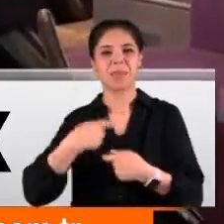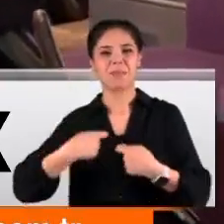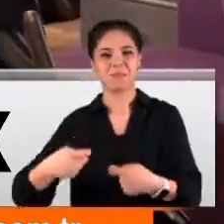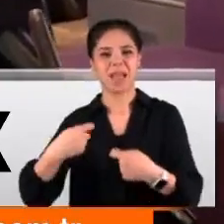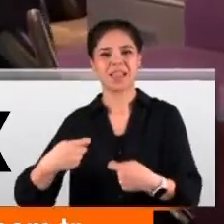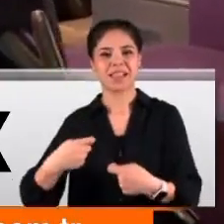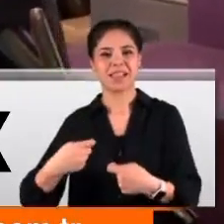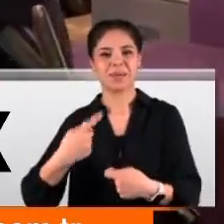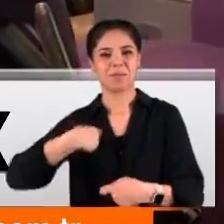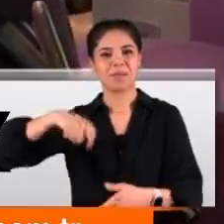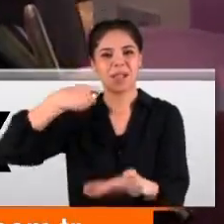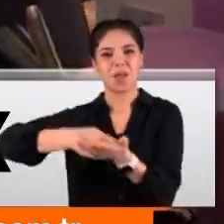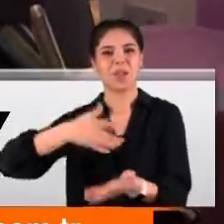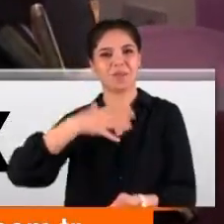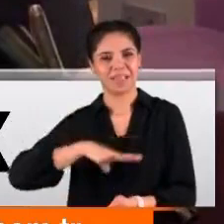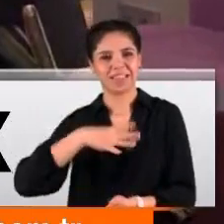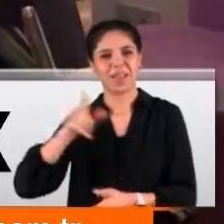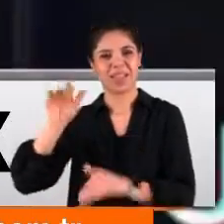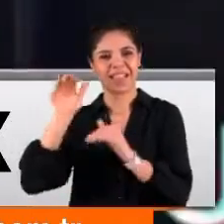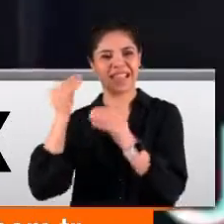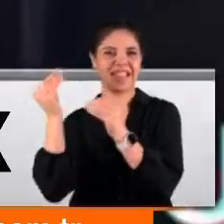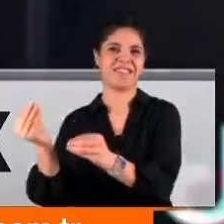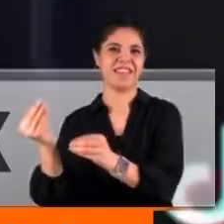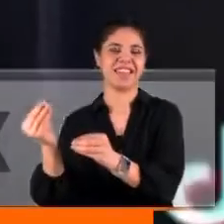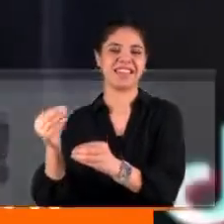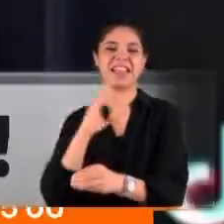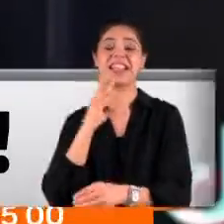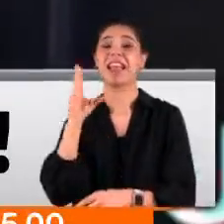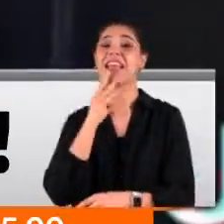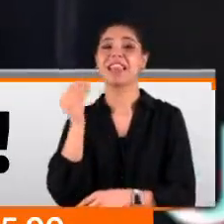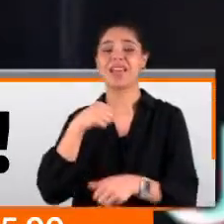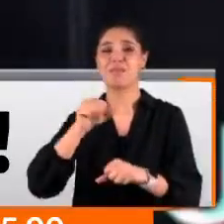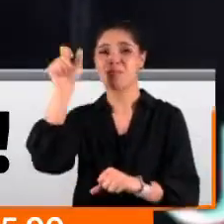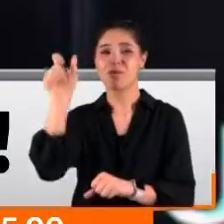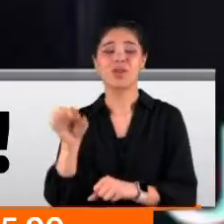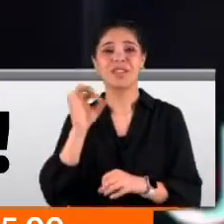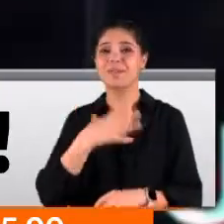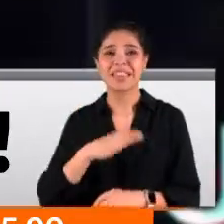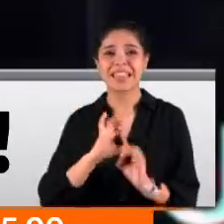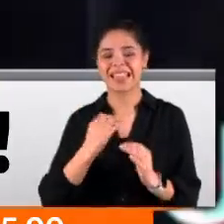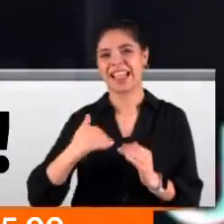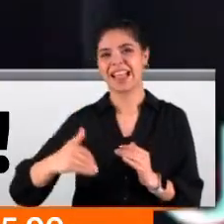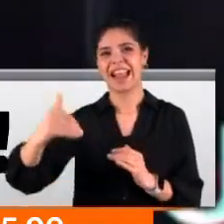masraflarını karşılamak istedik. Ona destek olacağız. Yetenekli genç kuryenin şimdi tek isteği